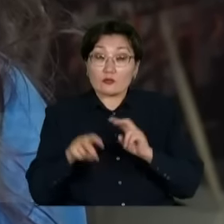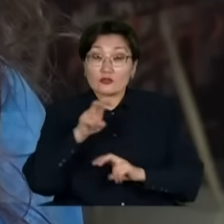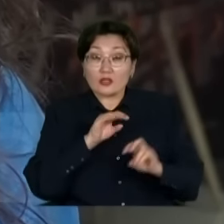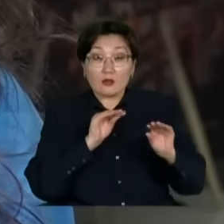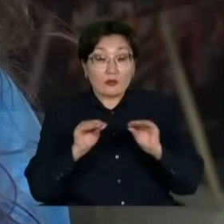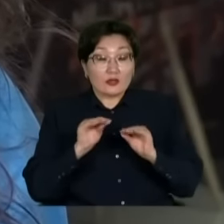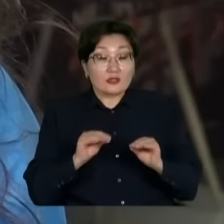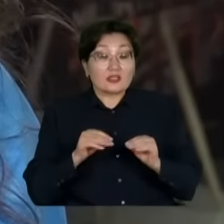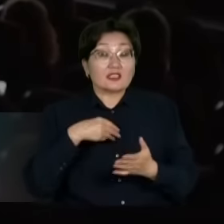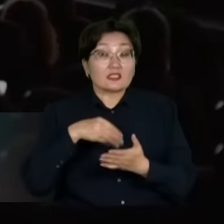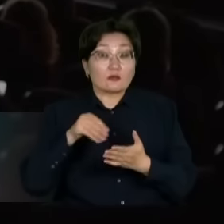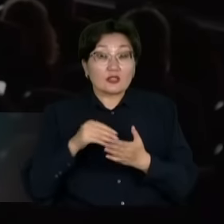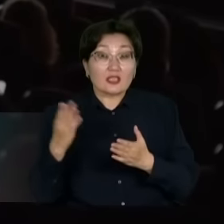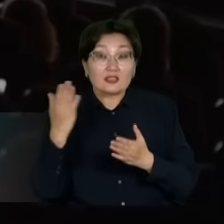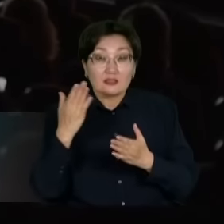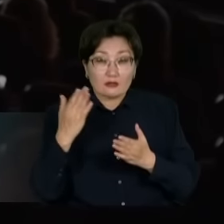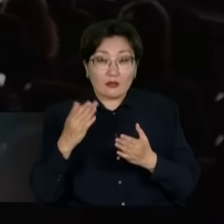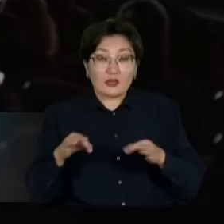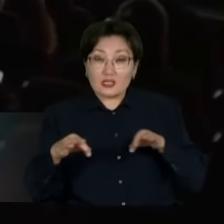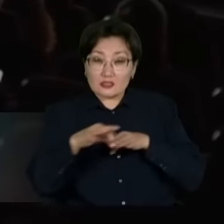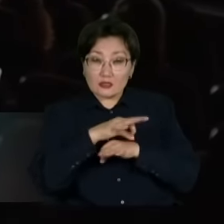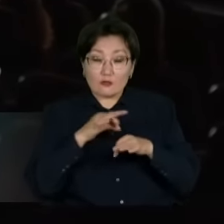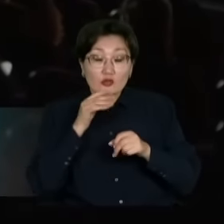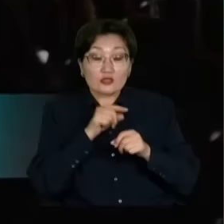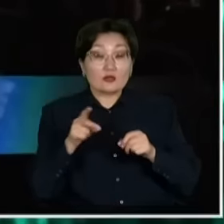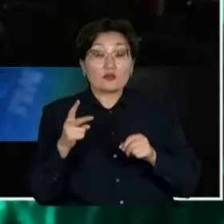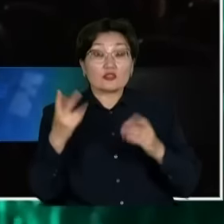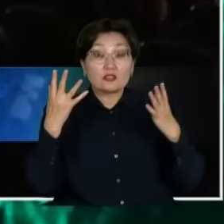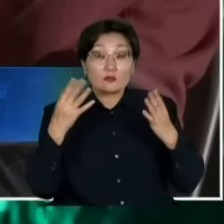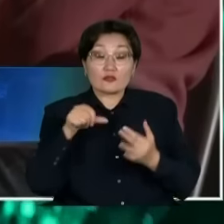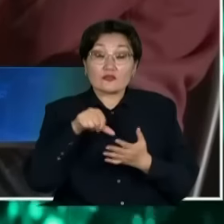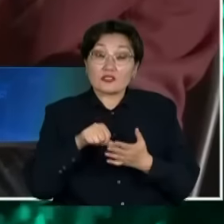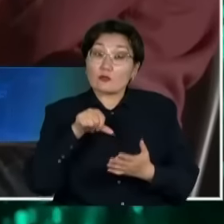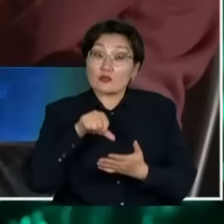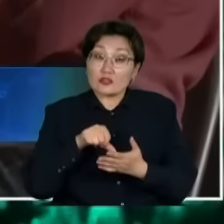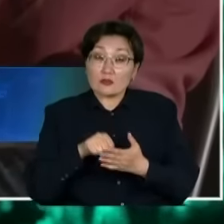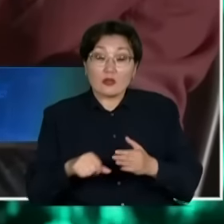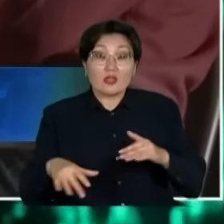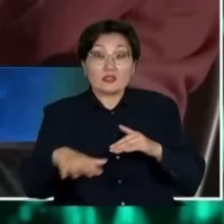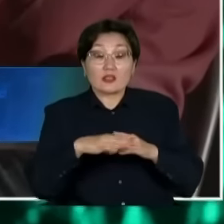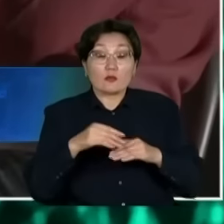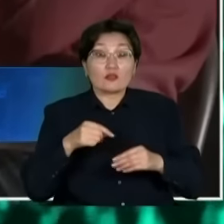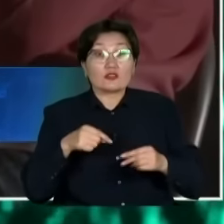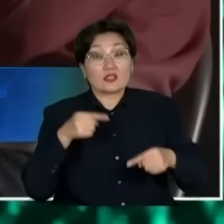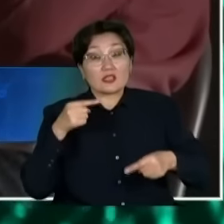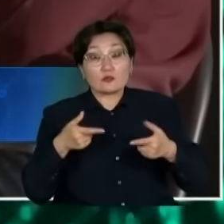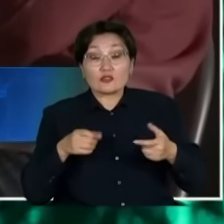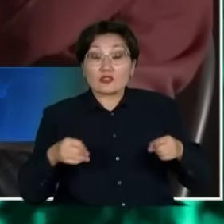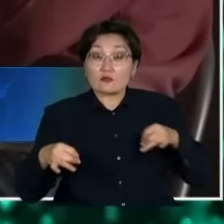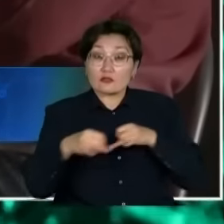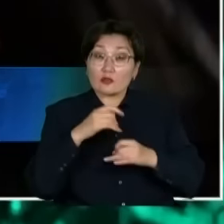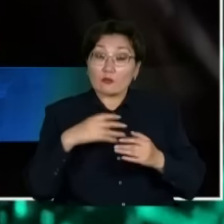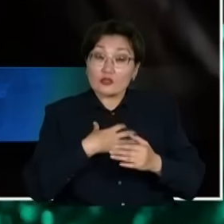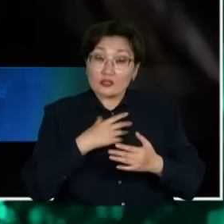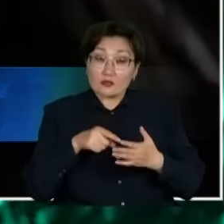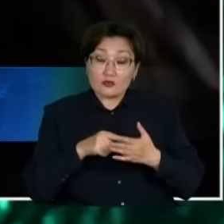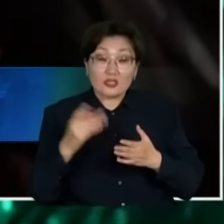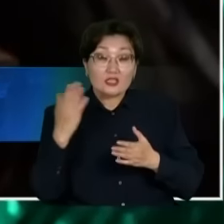закупщиков киноко в течение 3 дней спикеры участвовали в панельных дискуссиях где обсуждались важные вопросы